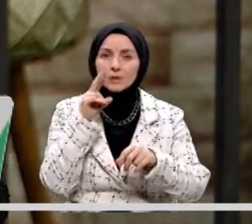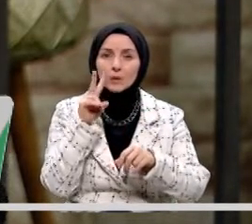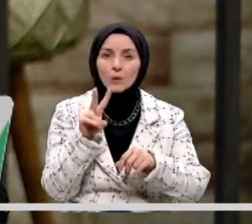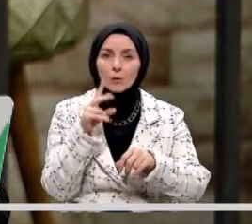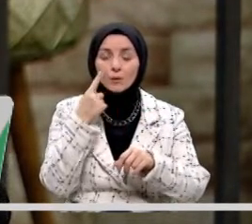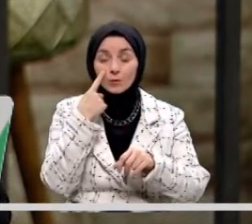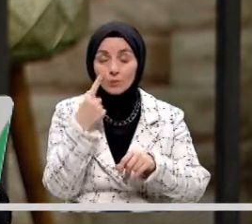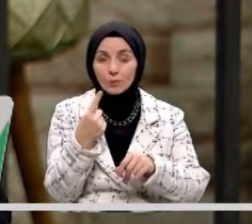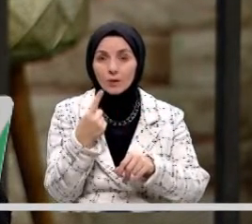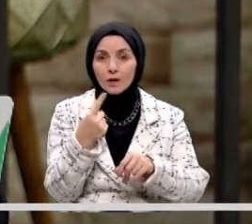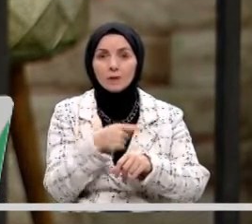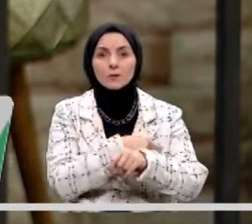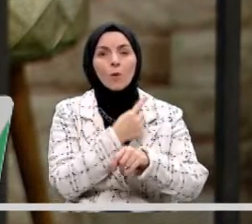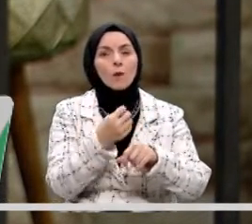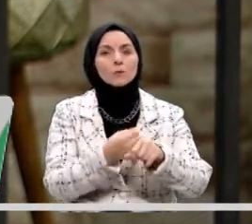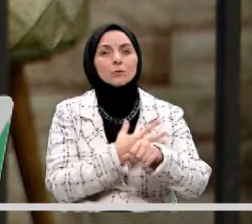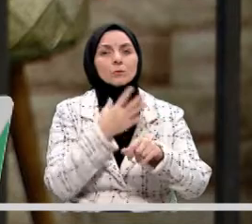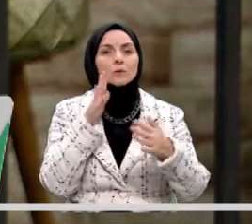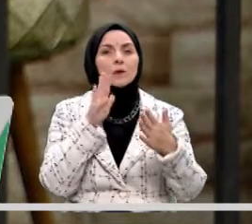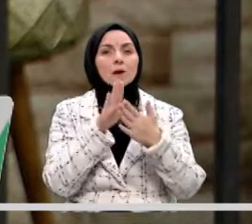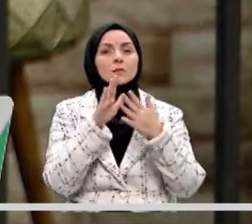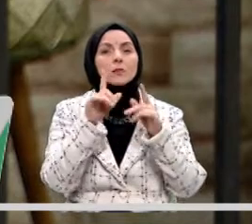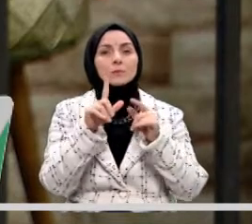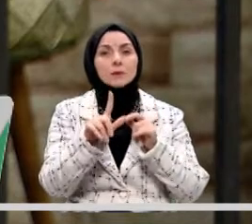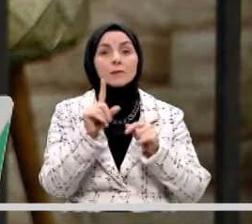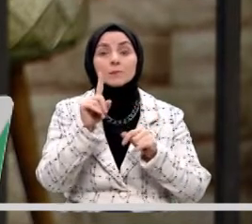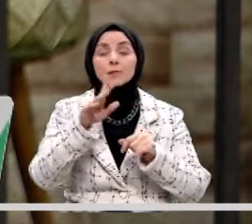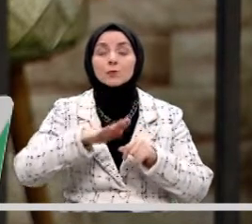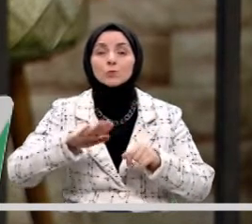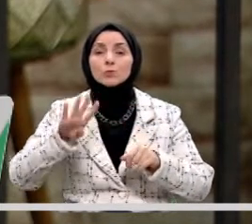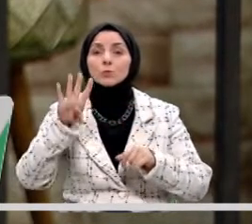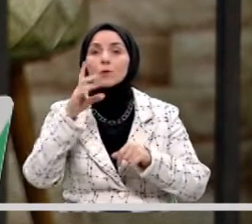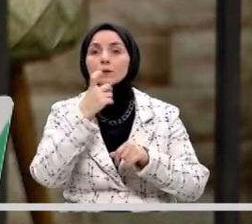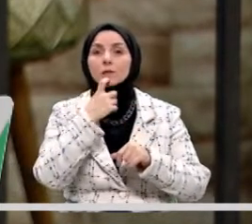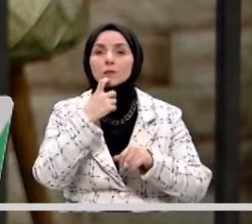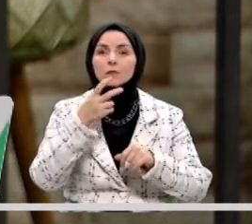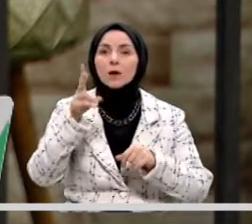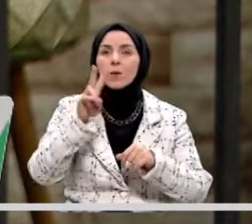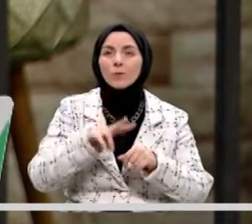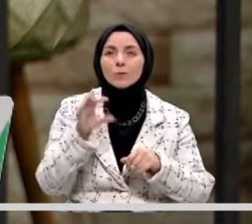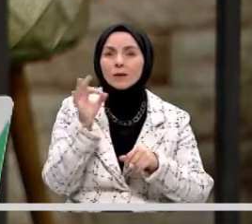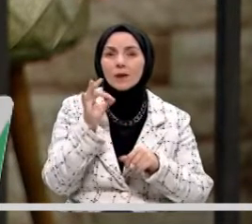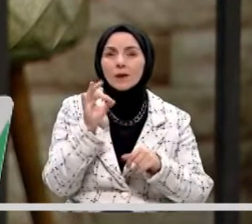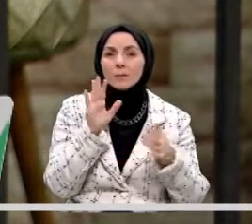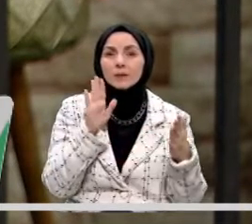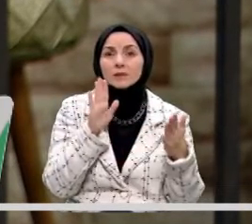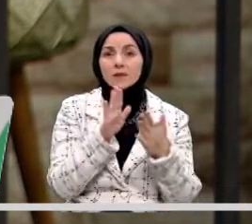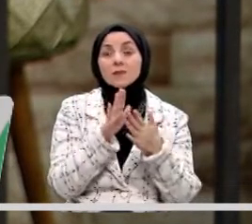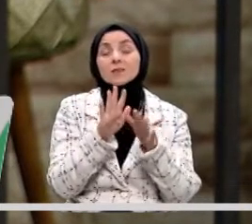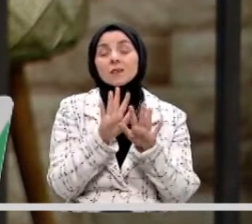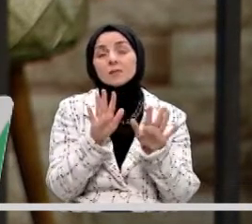duyguyla ilk önce karşılaşmamız lazım yani Bir Çocuk 4 yaşındaki bir çocuk ölümle hemen karşılaşmaması lazım anne baba ölümüyle